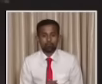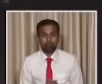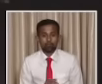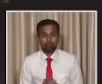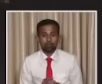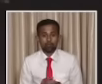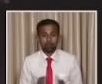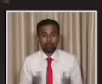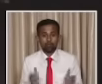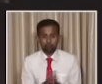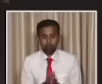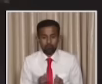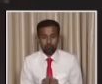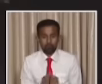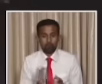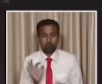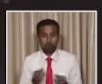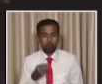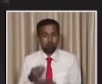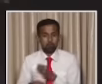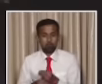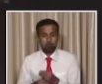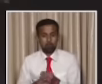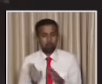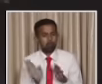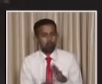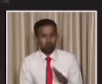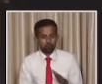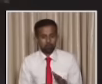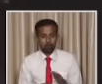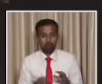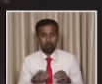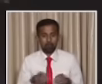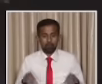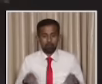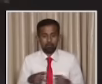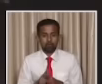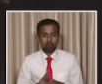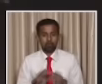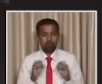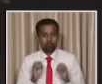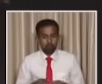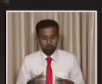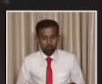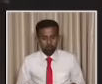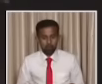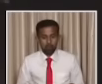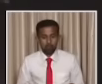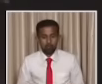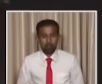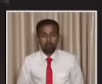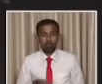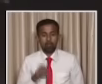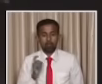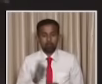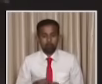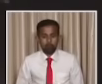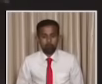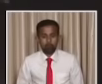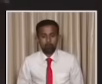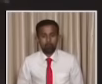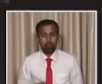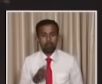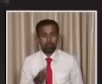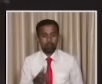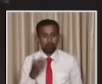ජනතාවත් එක්ක එකතු වෙලා මේ වැඩේ කරන්න වතු සමාගම් ඇතාරලා දා තිනවා. වැවිලි කර්මාන්තයේ වැටිලා තියෙනවා. ඒ වැටිච්චකට ප්‍රධාන හේතුවක් තමයි